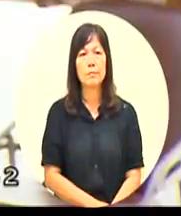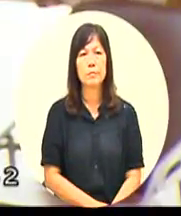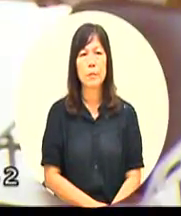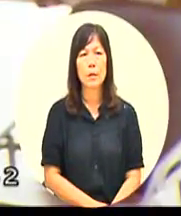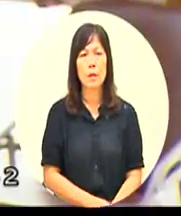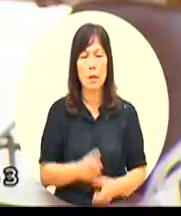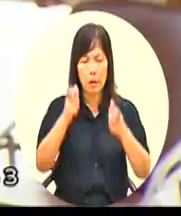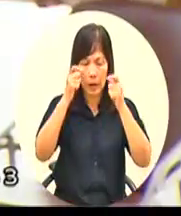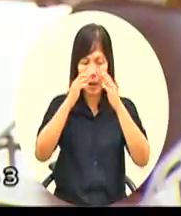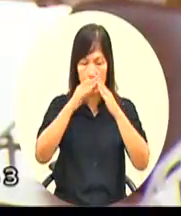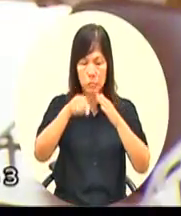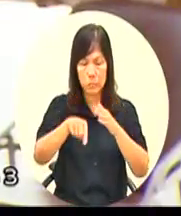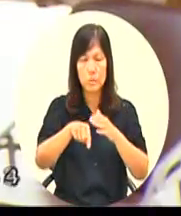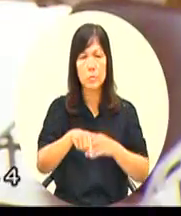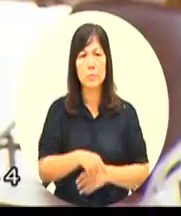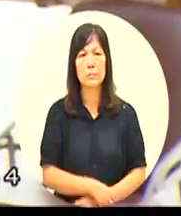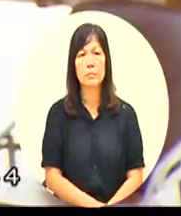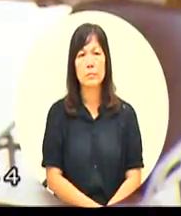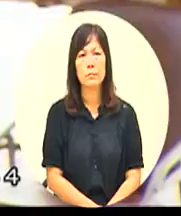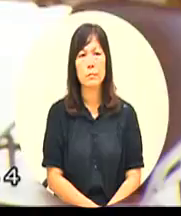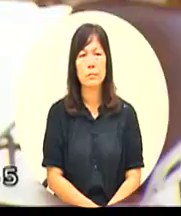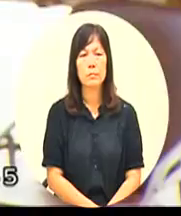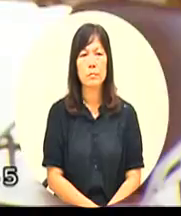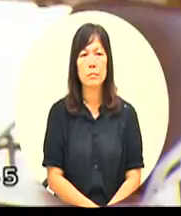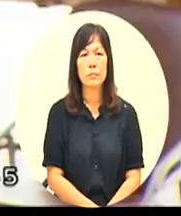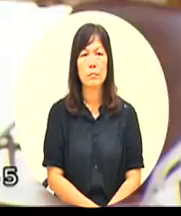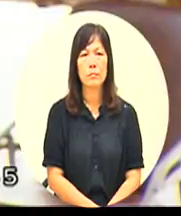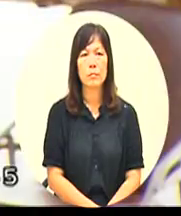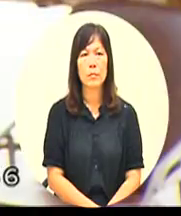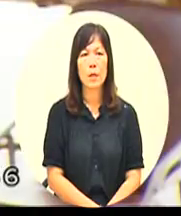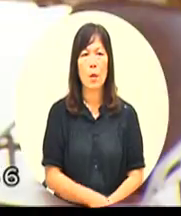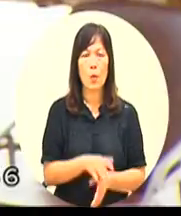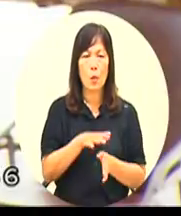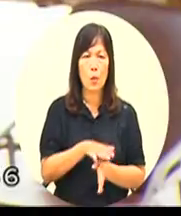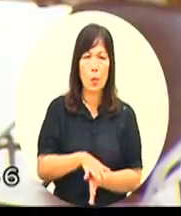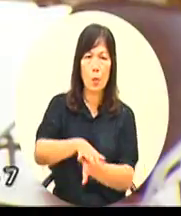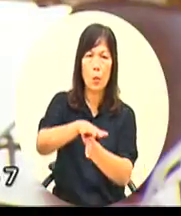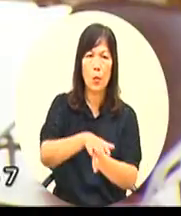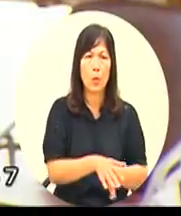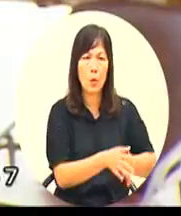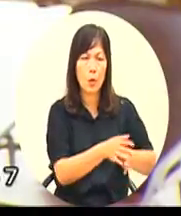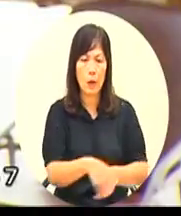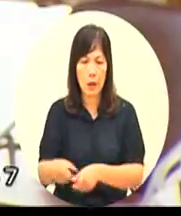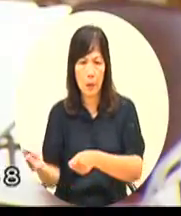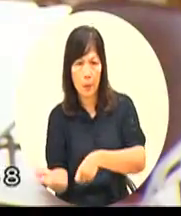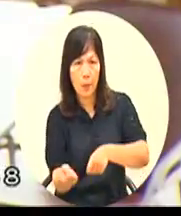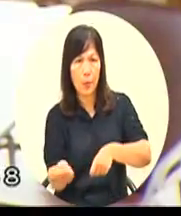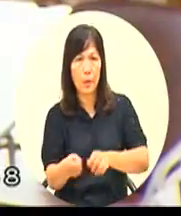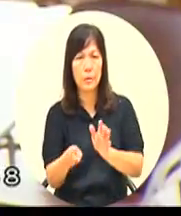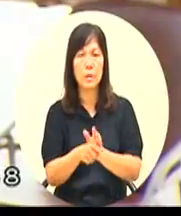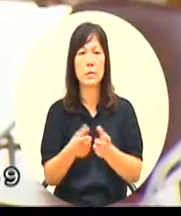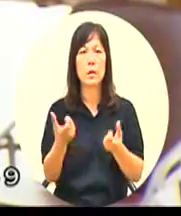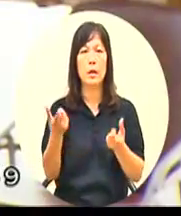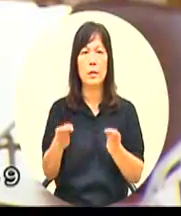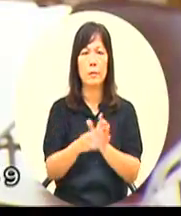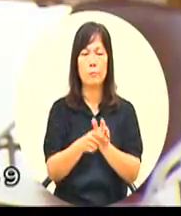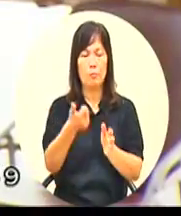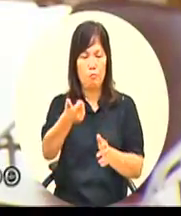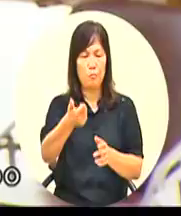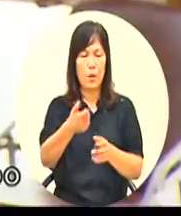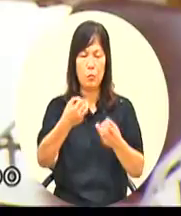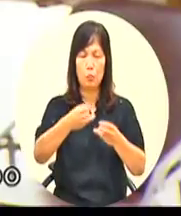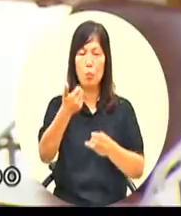雄市尤其我们的溜冰曲棍球也是真好的这个成